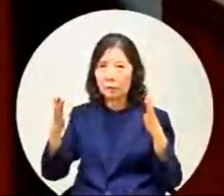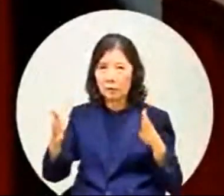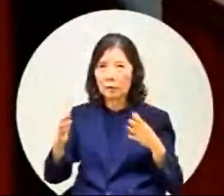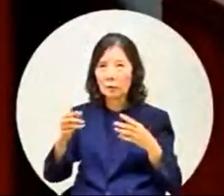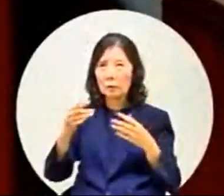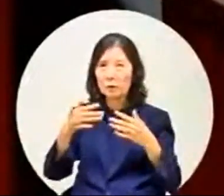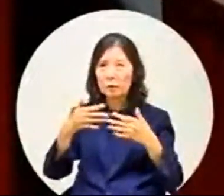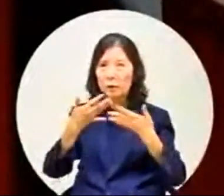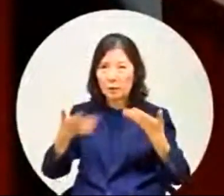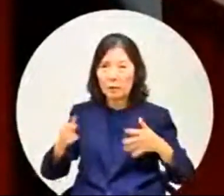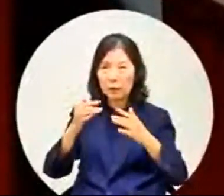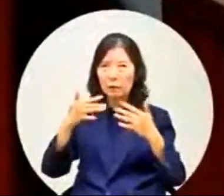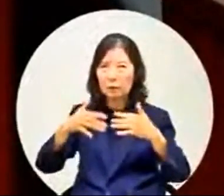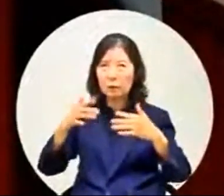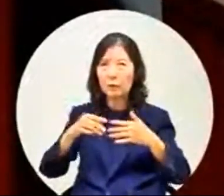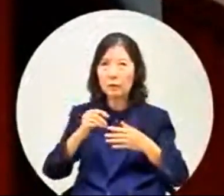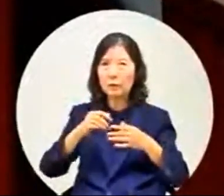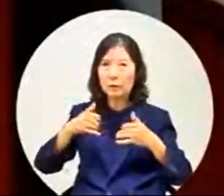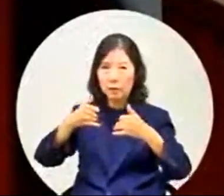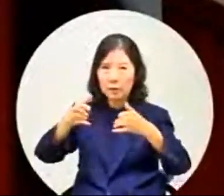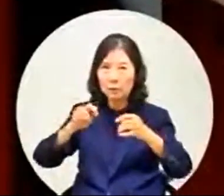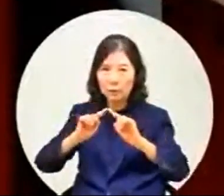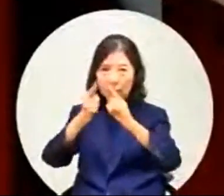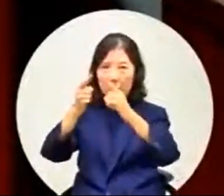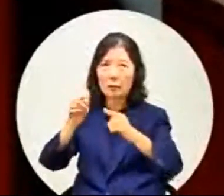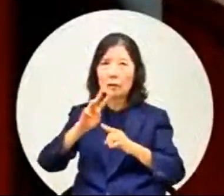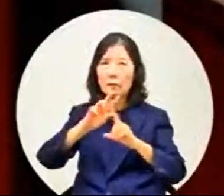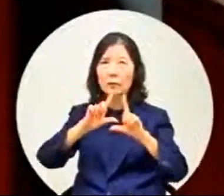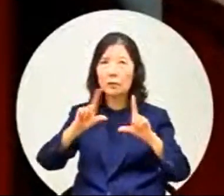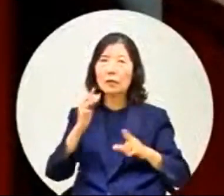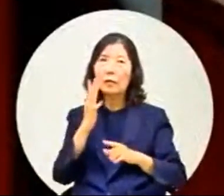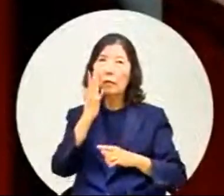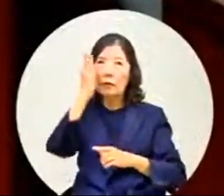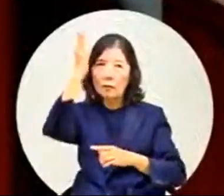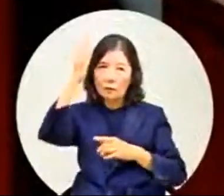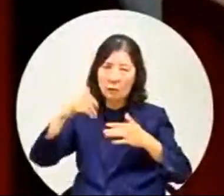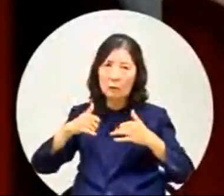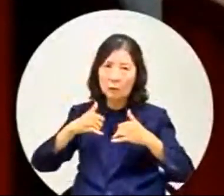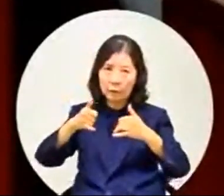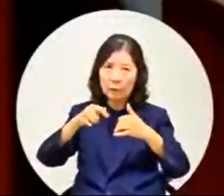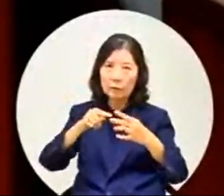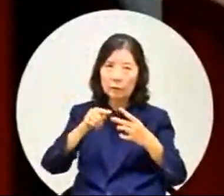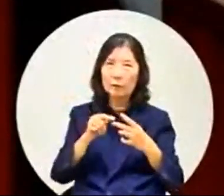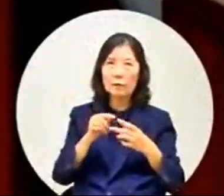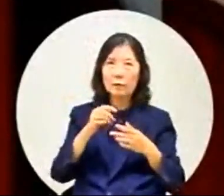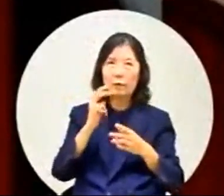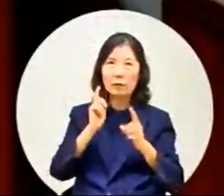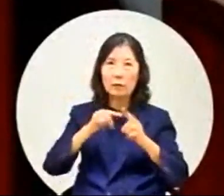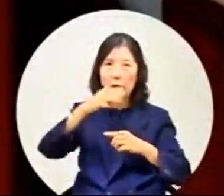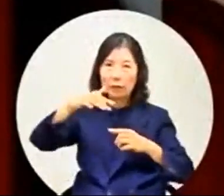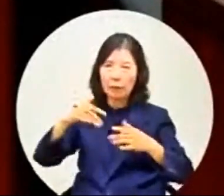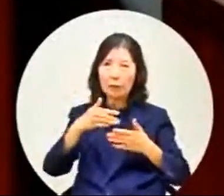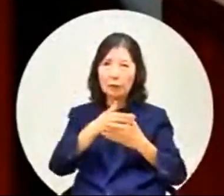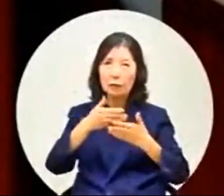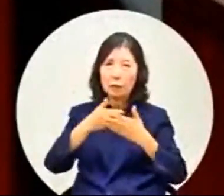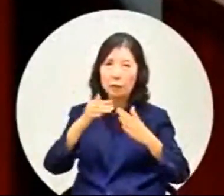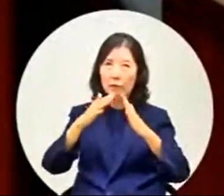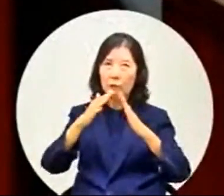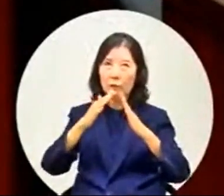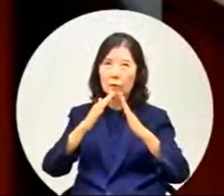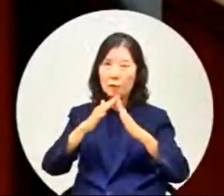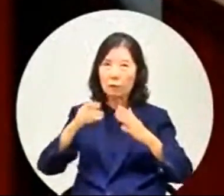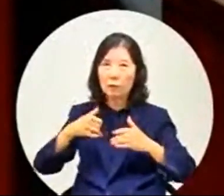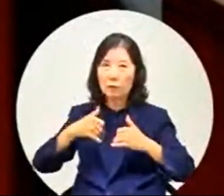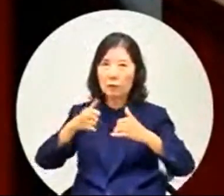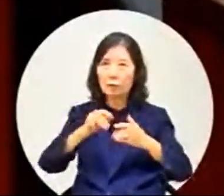了，部分的路段，譬如说现在争议最大的可能是大顺路，三民区的大顺路，还有我们古山区的美术馆路段，还有我们左